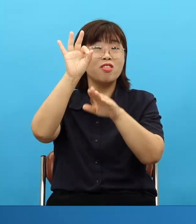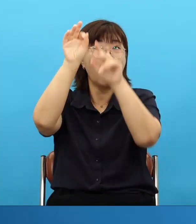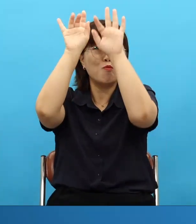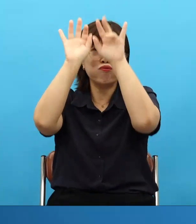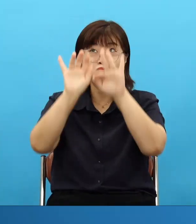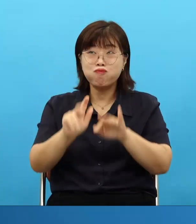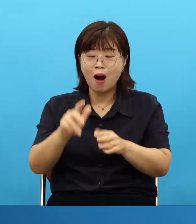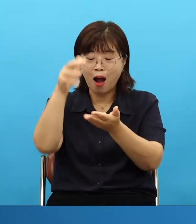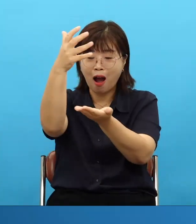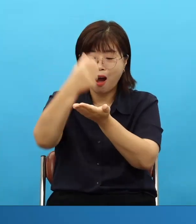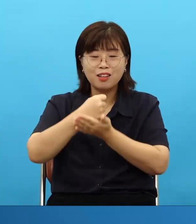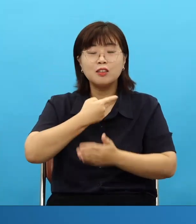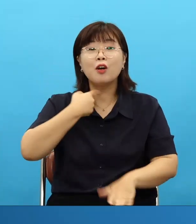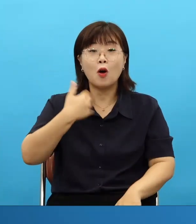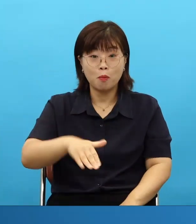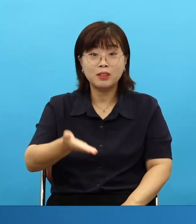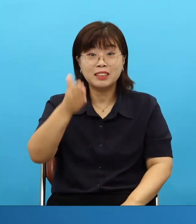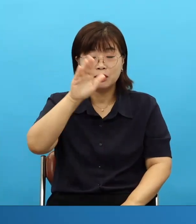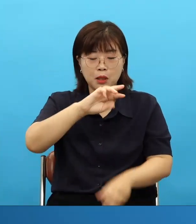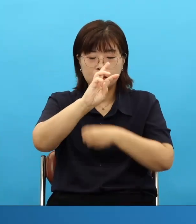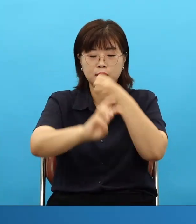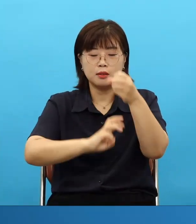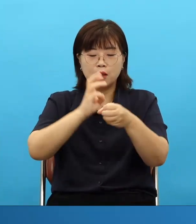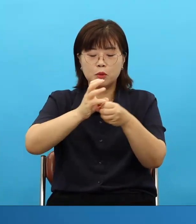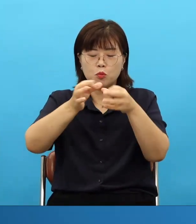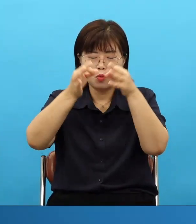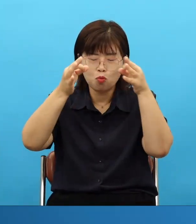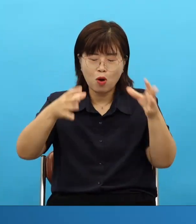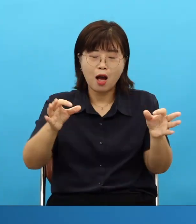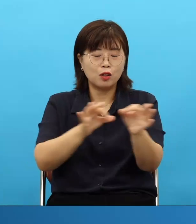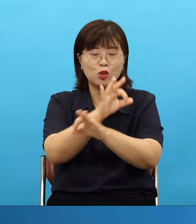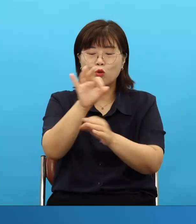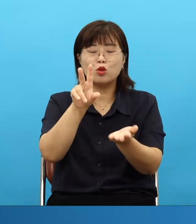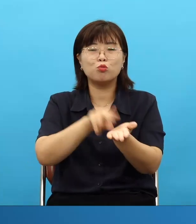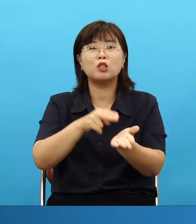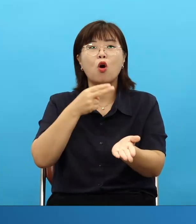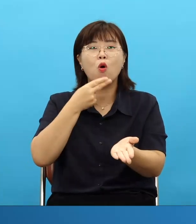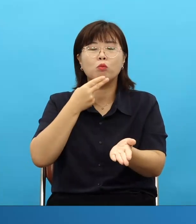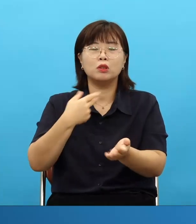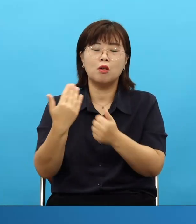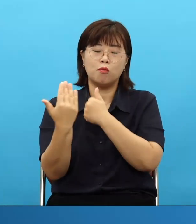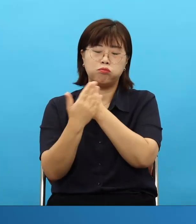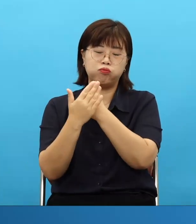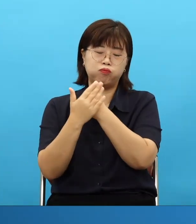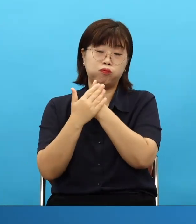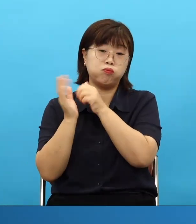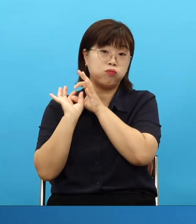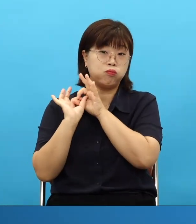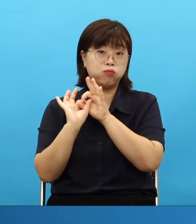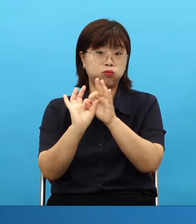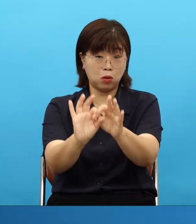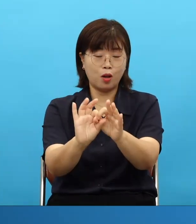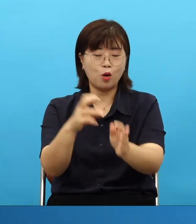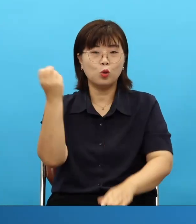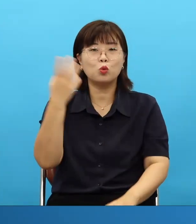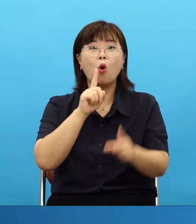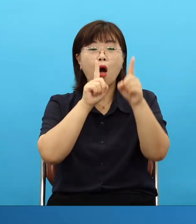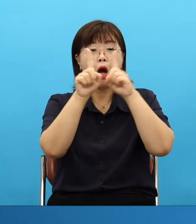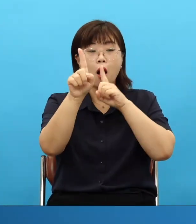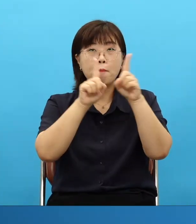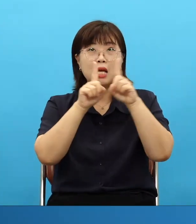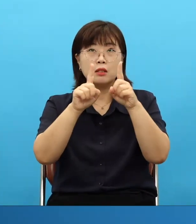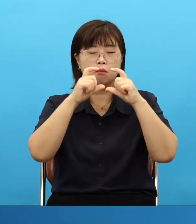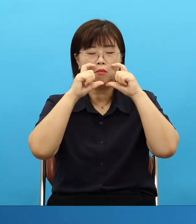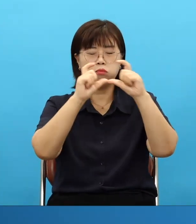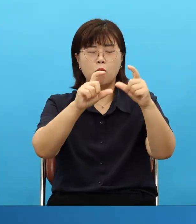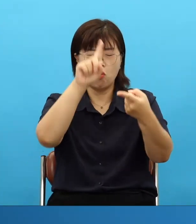worked most accurately through His answers. 놀라울 정도입니다. To the point 말씀 where 그대로를 to 응답하셨어요. the point where it's so astounding because I see that it's exact